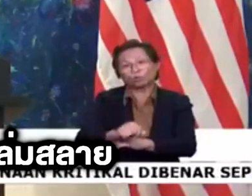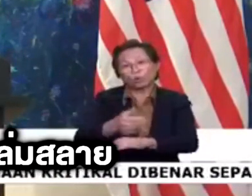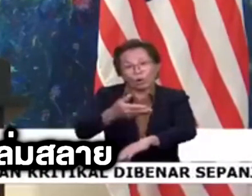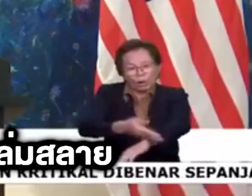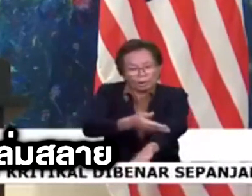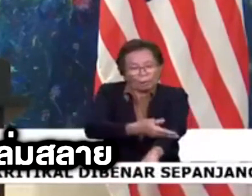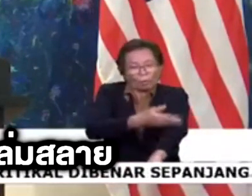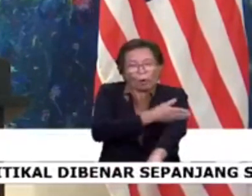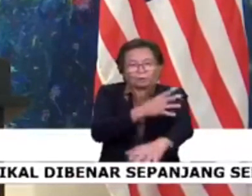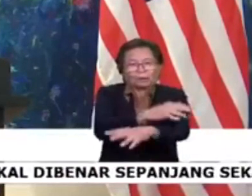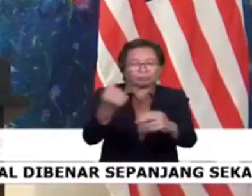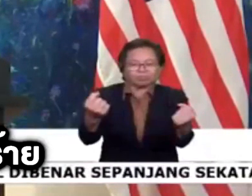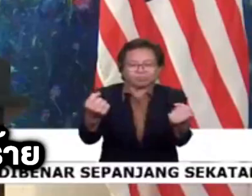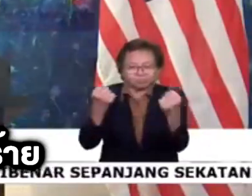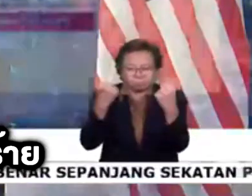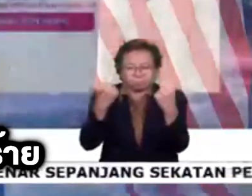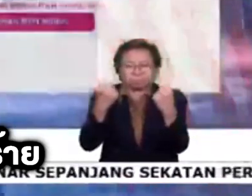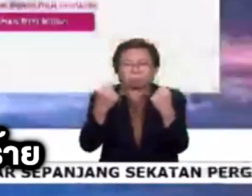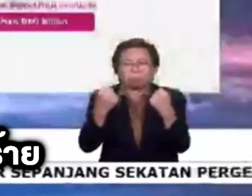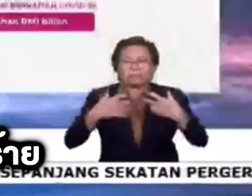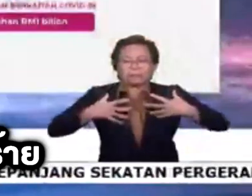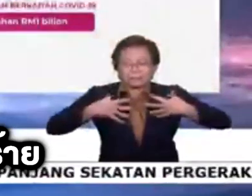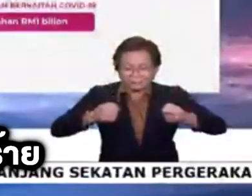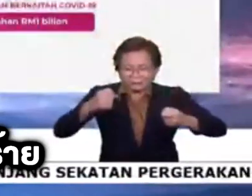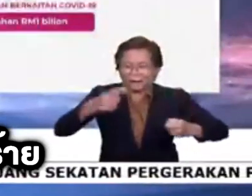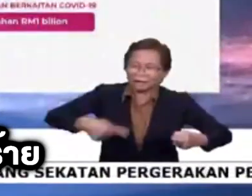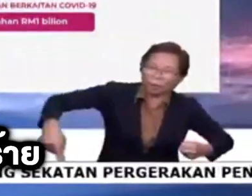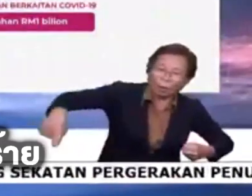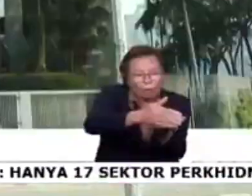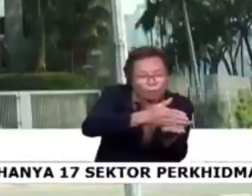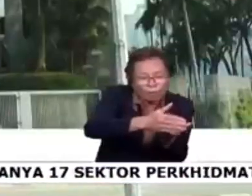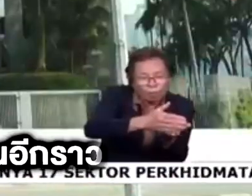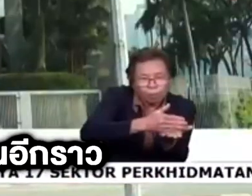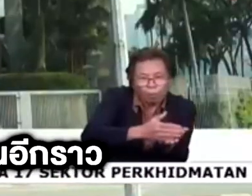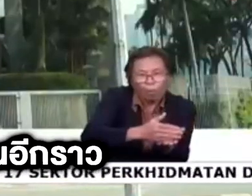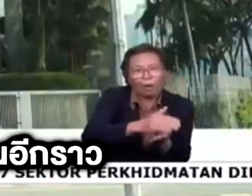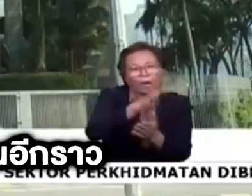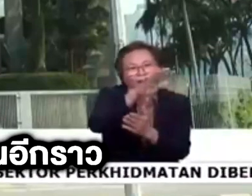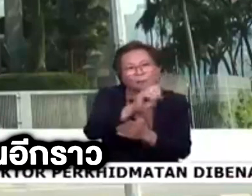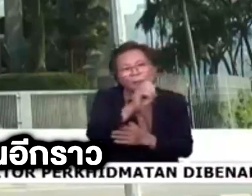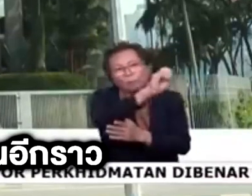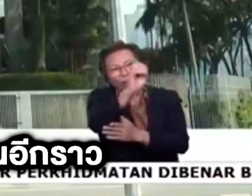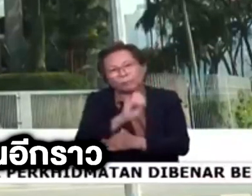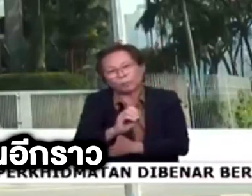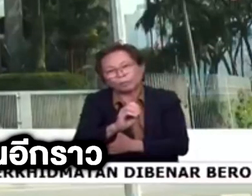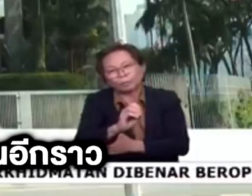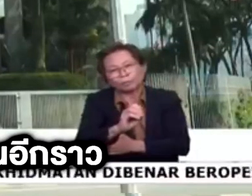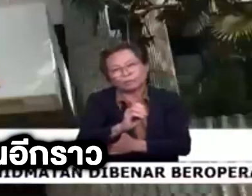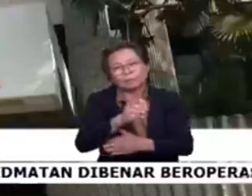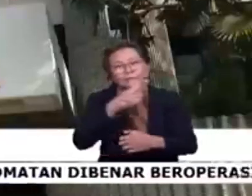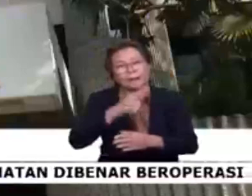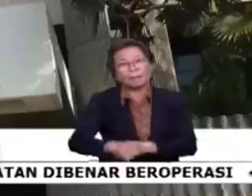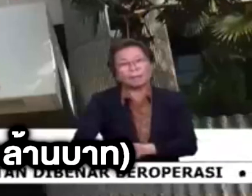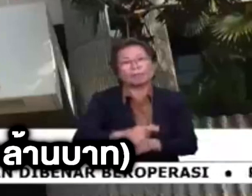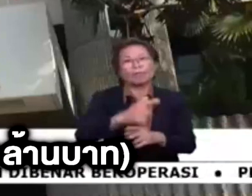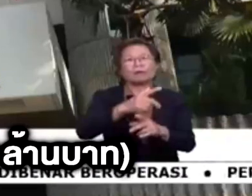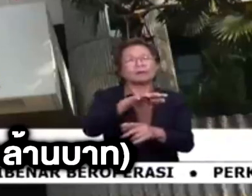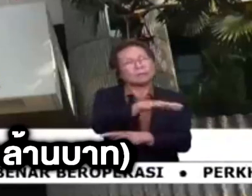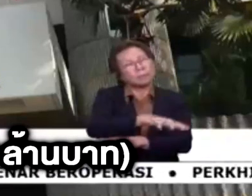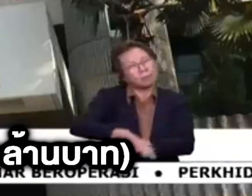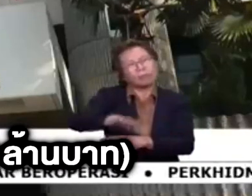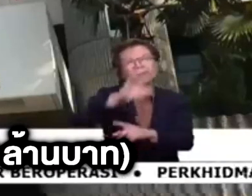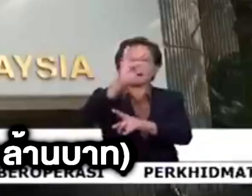ทศจะล่มสลายและจะเผชิญกับหายนะเลวร้ายทั้งนี้รัฐบาลได้อัดงบประมาณอีกราว 40,000 ล้านลิ